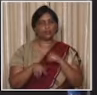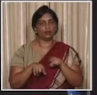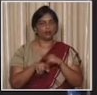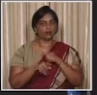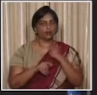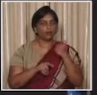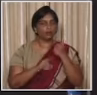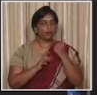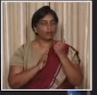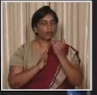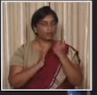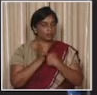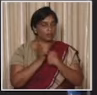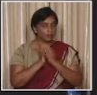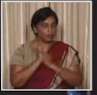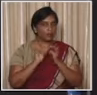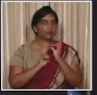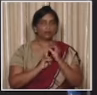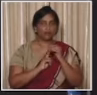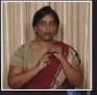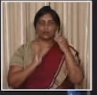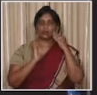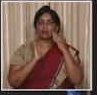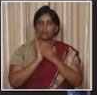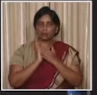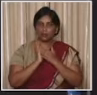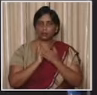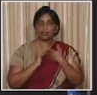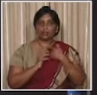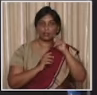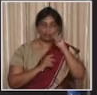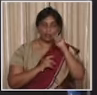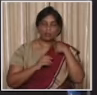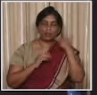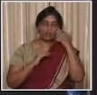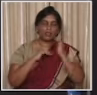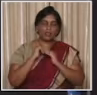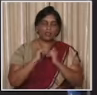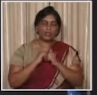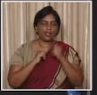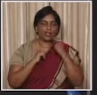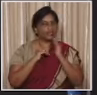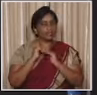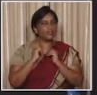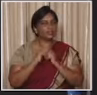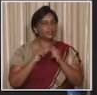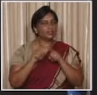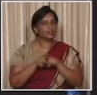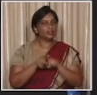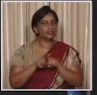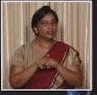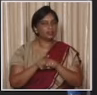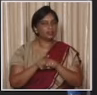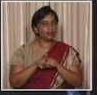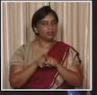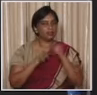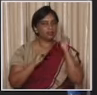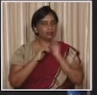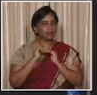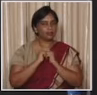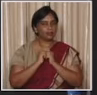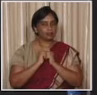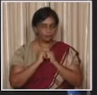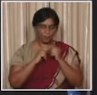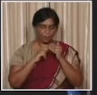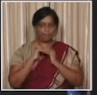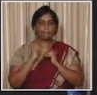ඇමතුමාට සුපතන්ඩ. එතුමාගේ පියාත් මගේ පියාත් ඉතා කිට්ටුවෙන් ඒ කාලේ දේශපාලනය පක්ෂ දෙක හිටියට කටයුතු